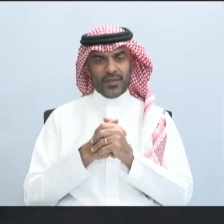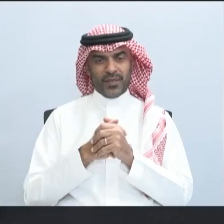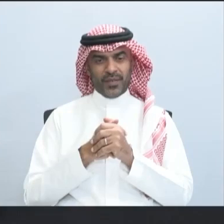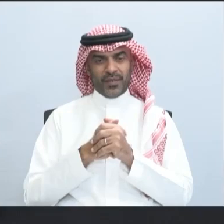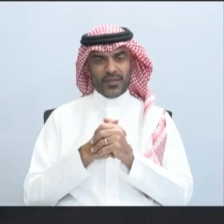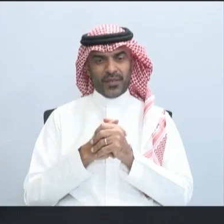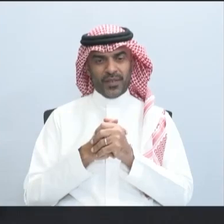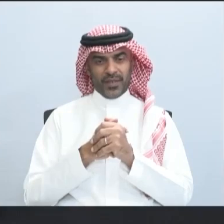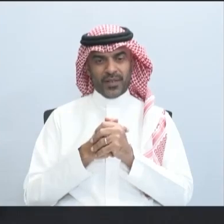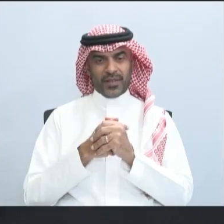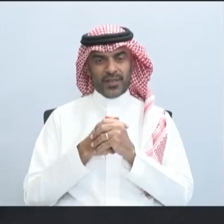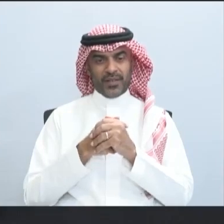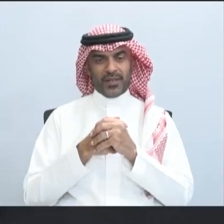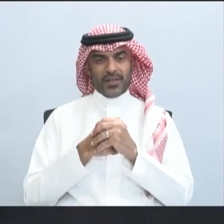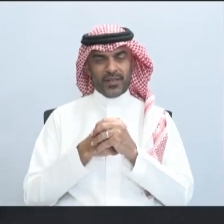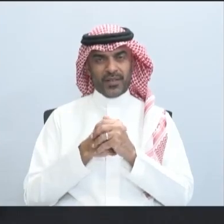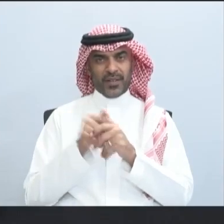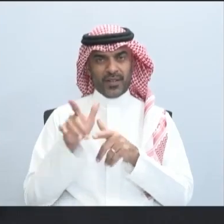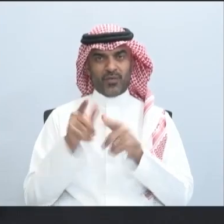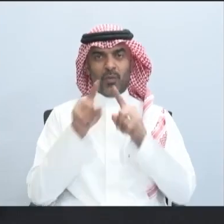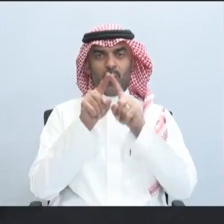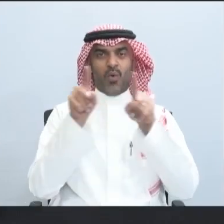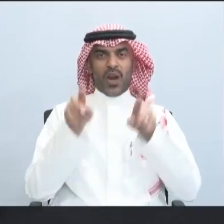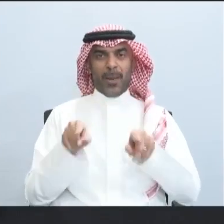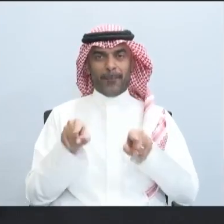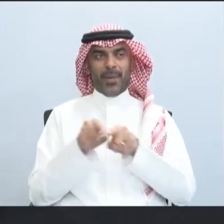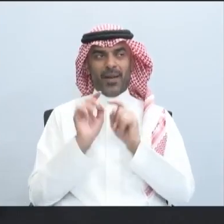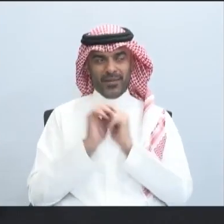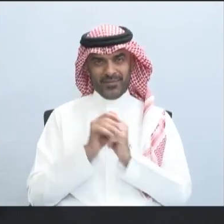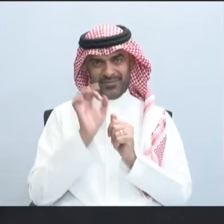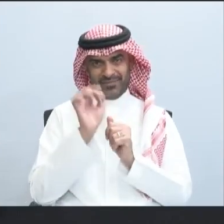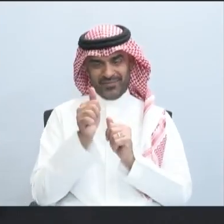كيف تشاهدون شكله مربع احسنتم